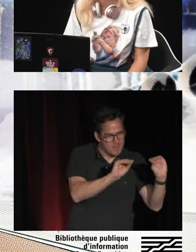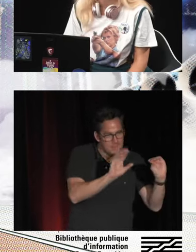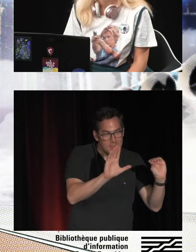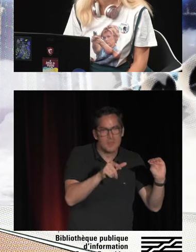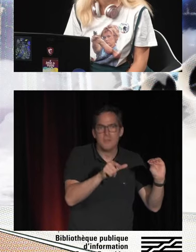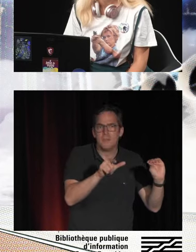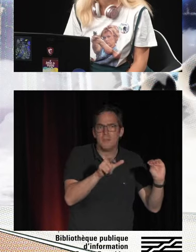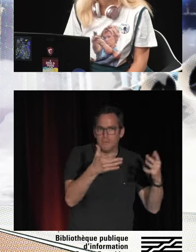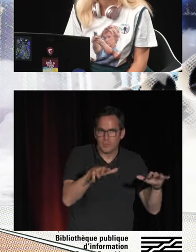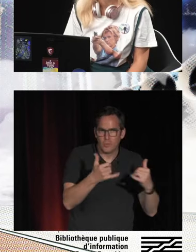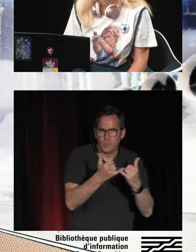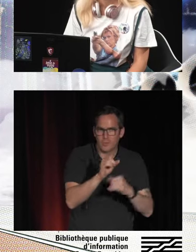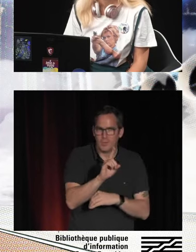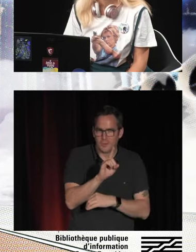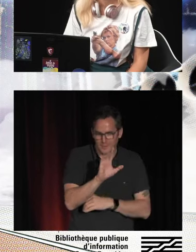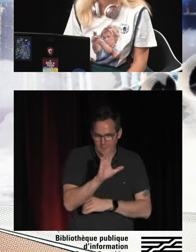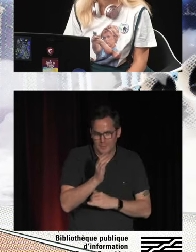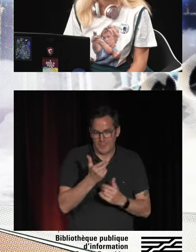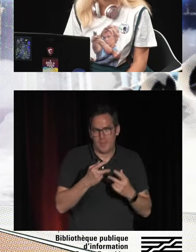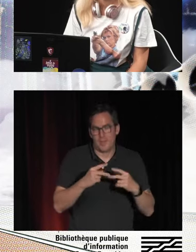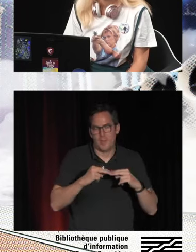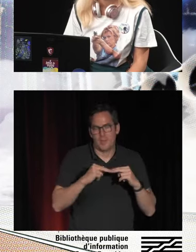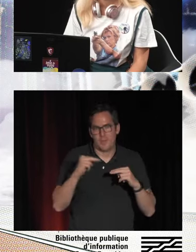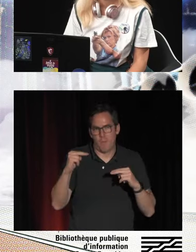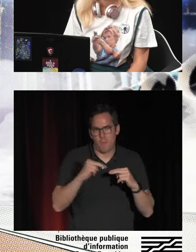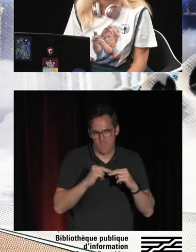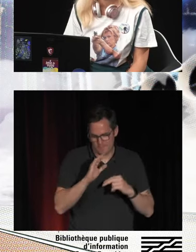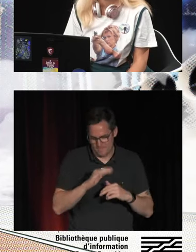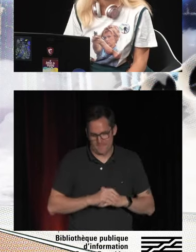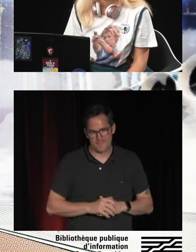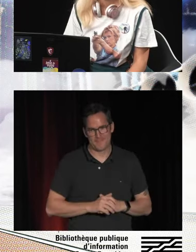Enfin, à la fin du niveau, hein. Le jeu est pas fini.